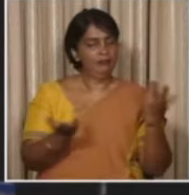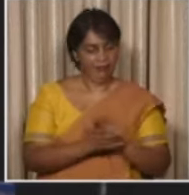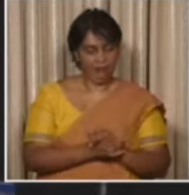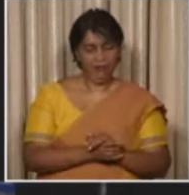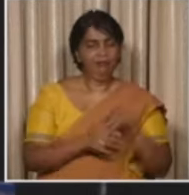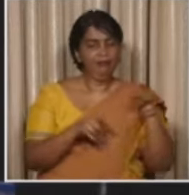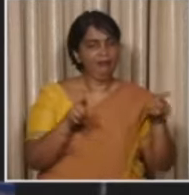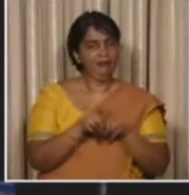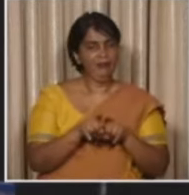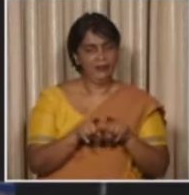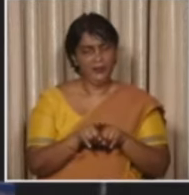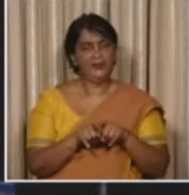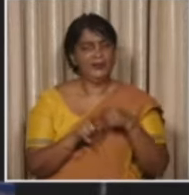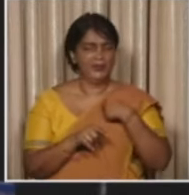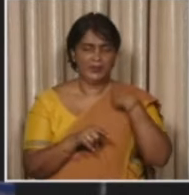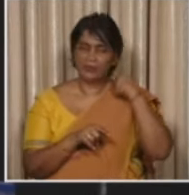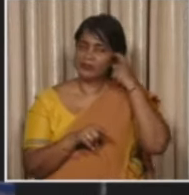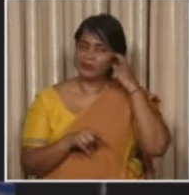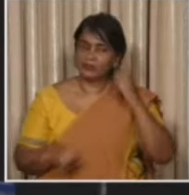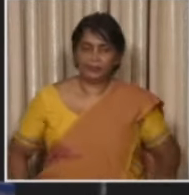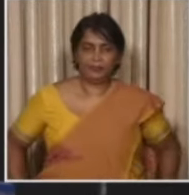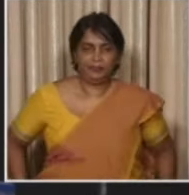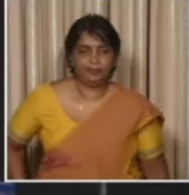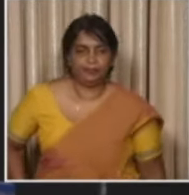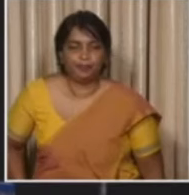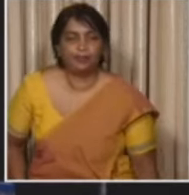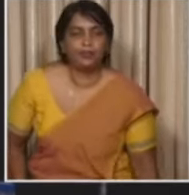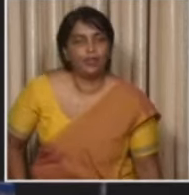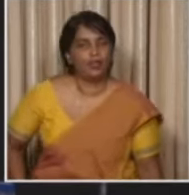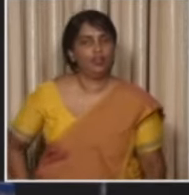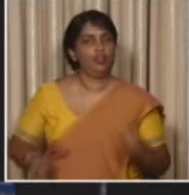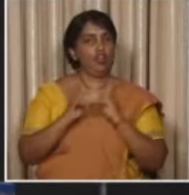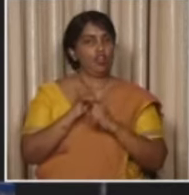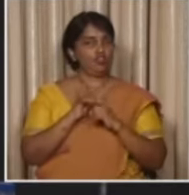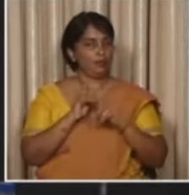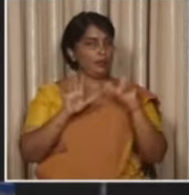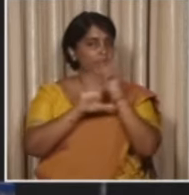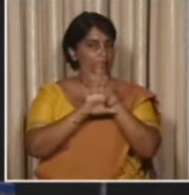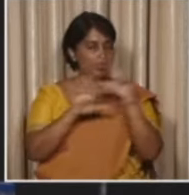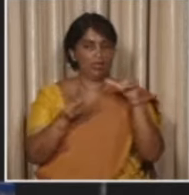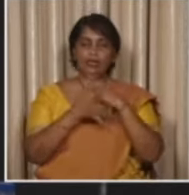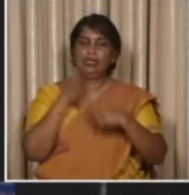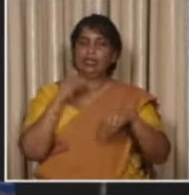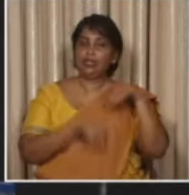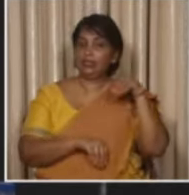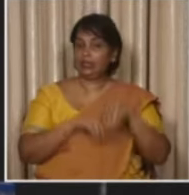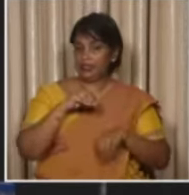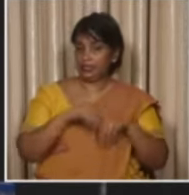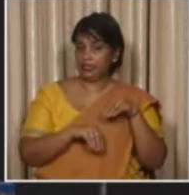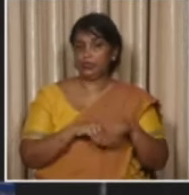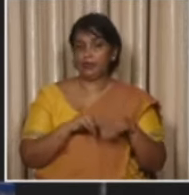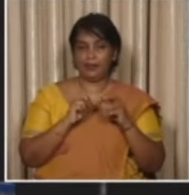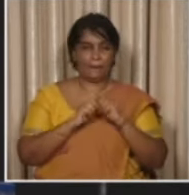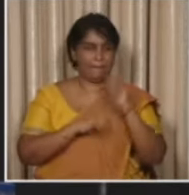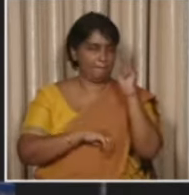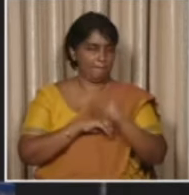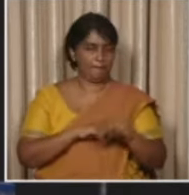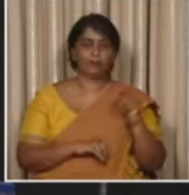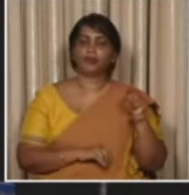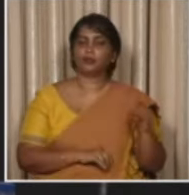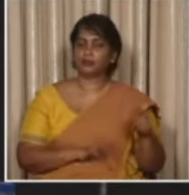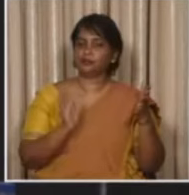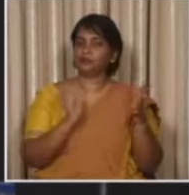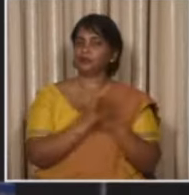ഏട്ടഹാ സമഗാമിയോ അപ്പിട്ട മതകായി ഒക്ടോംബർ 18 ദേശപാലന കുമാന്ത്രണയെ സിദ്ധുവെനോ മേക്കത്തെക്ക